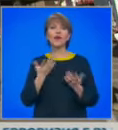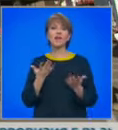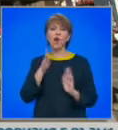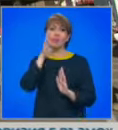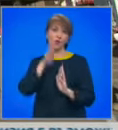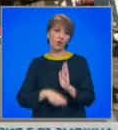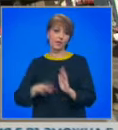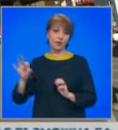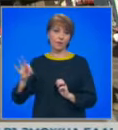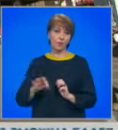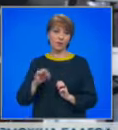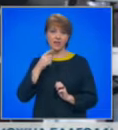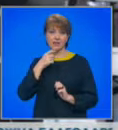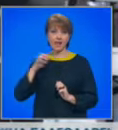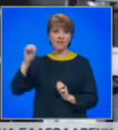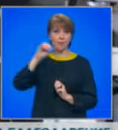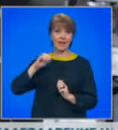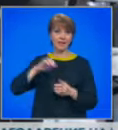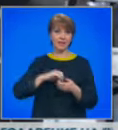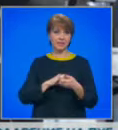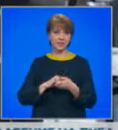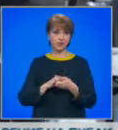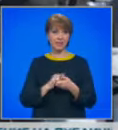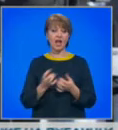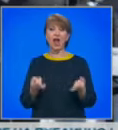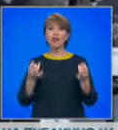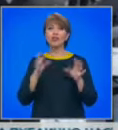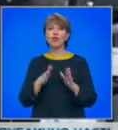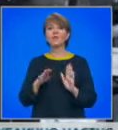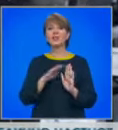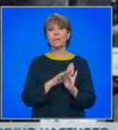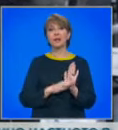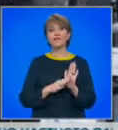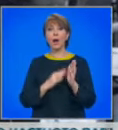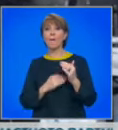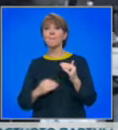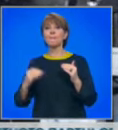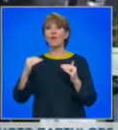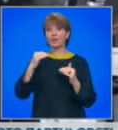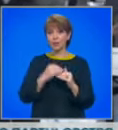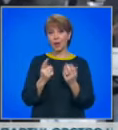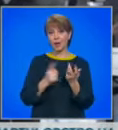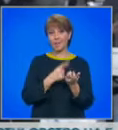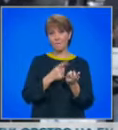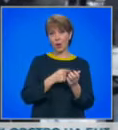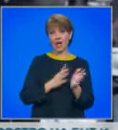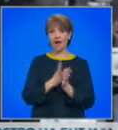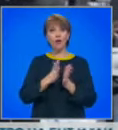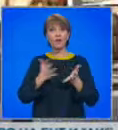процент за целия Европейски съюз. Определено новите правила повишиха броя на желаещите да се